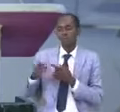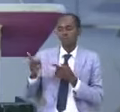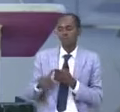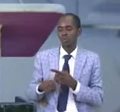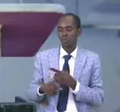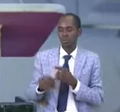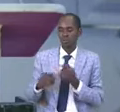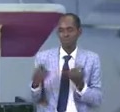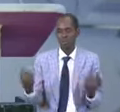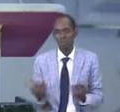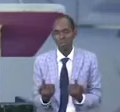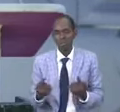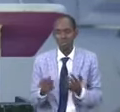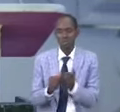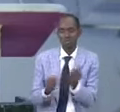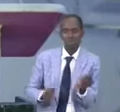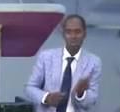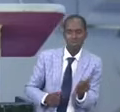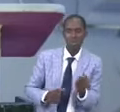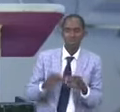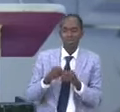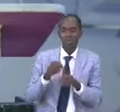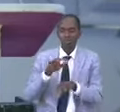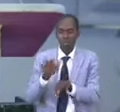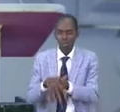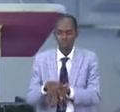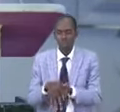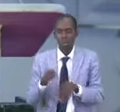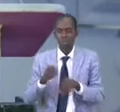dans la polygamie vous êtes sauvé